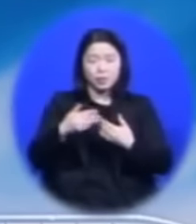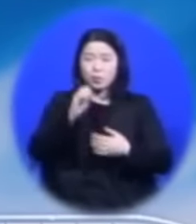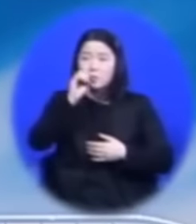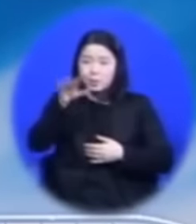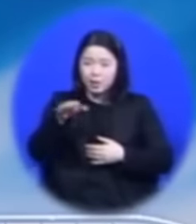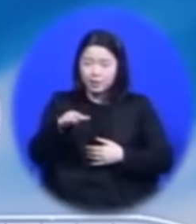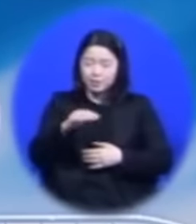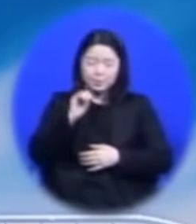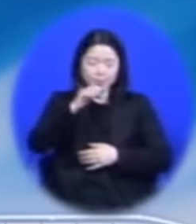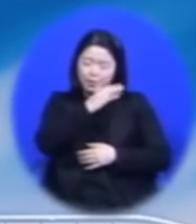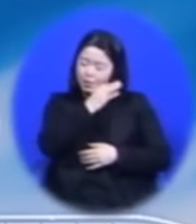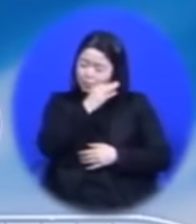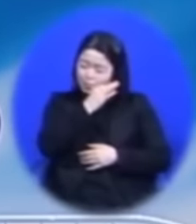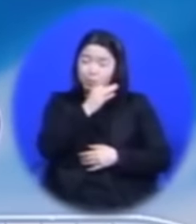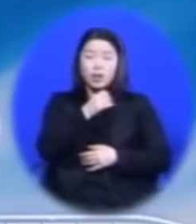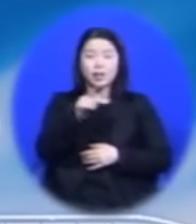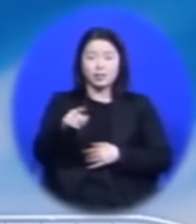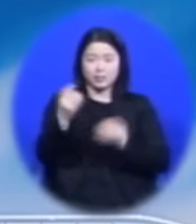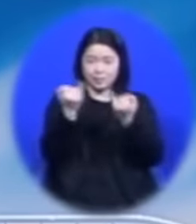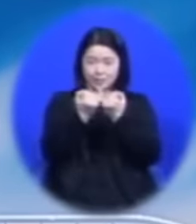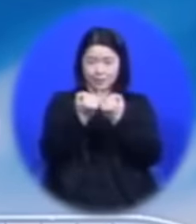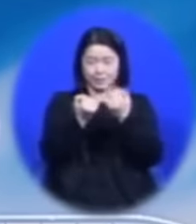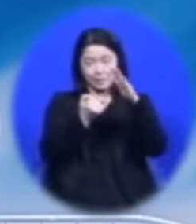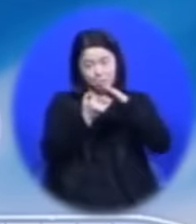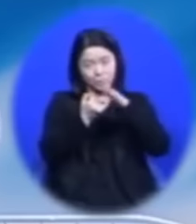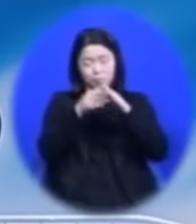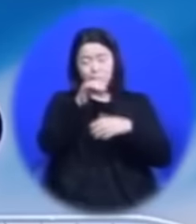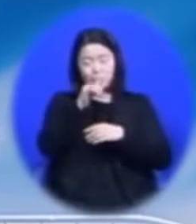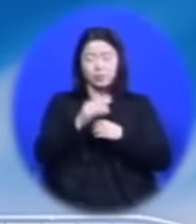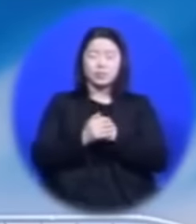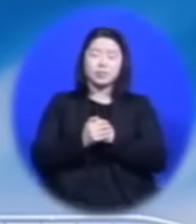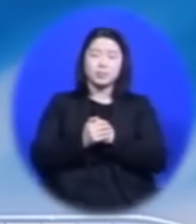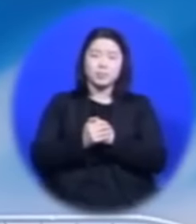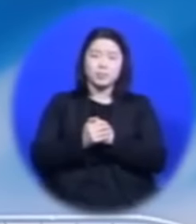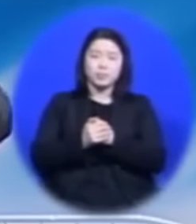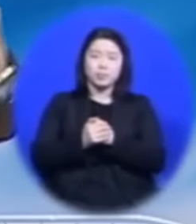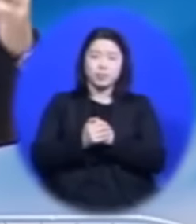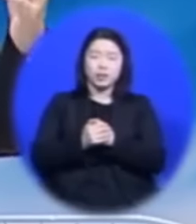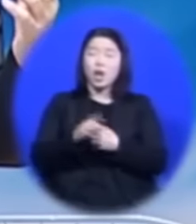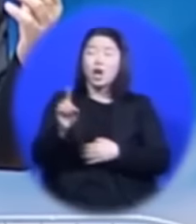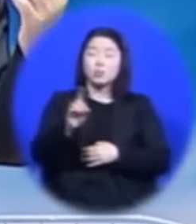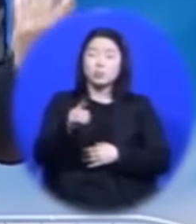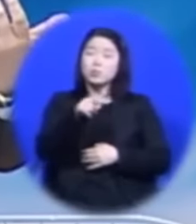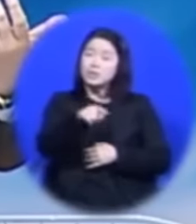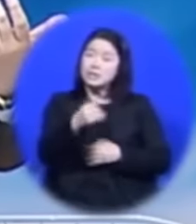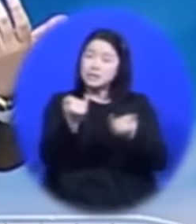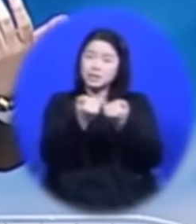아주 부끄러워하고 수줍어하는 그런 소녀였어요. 무엇이 이